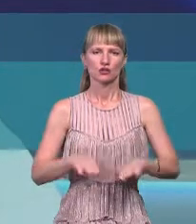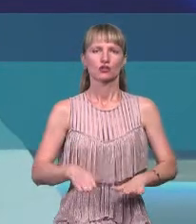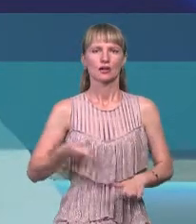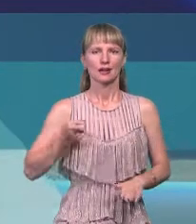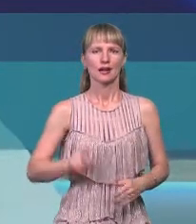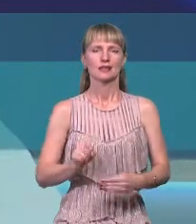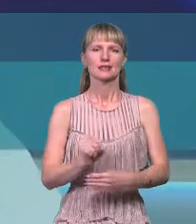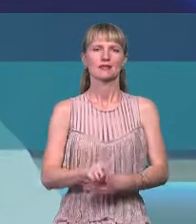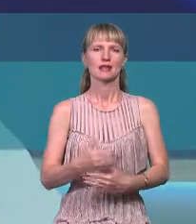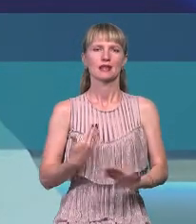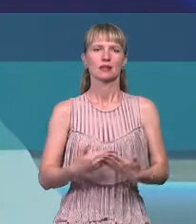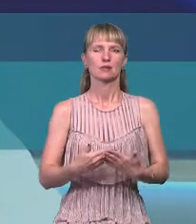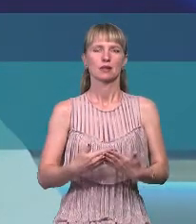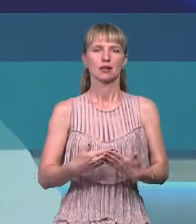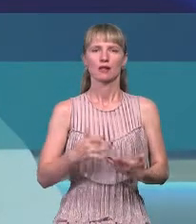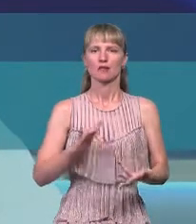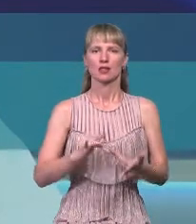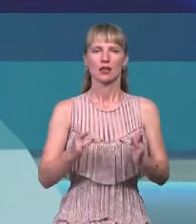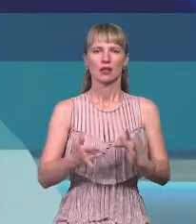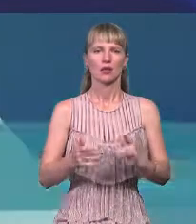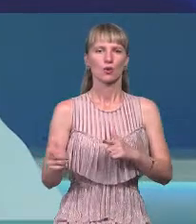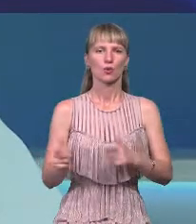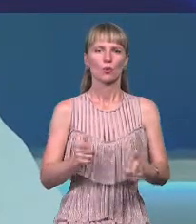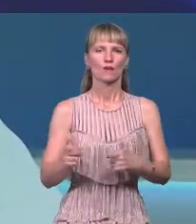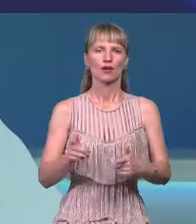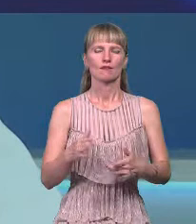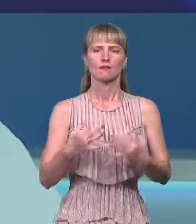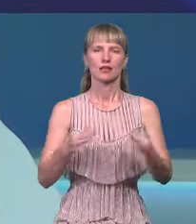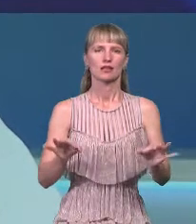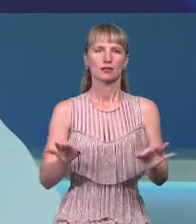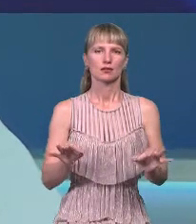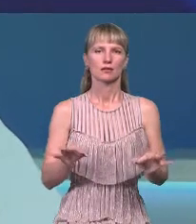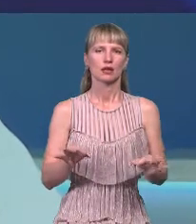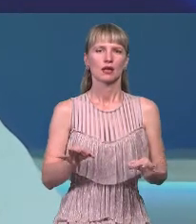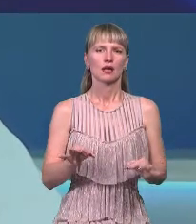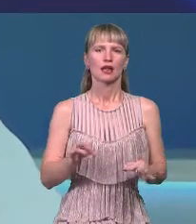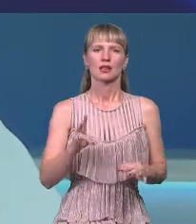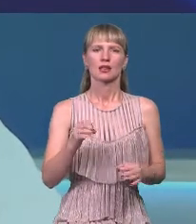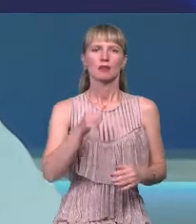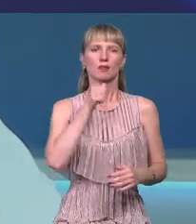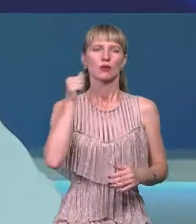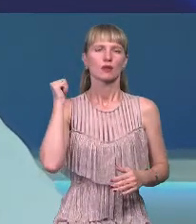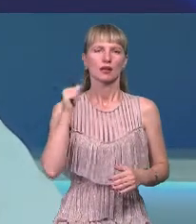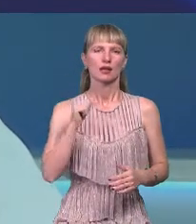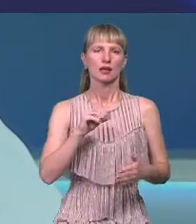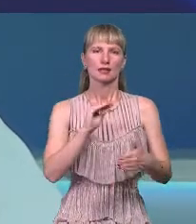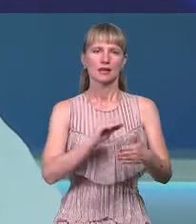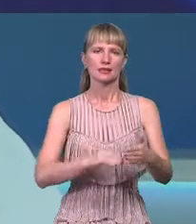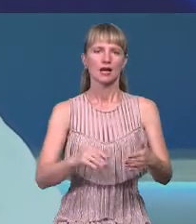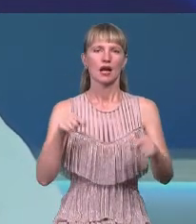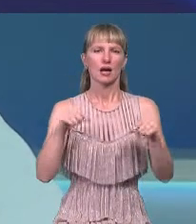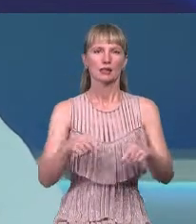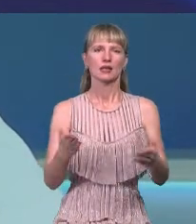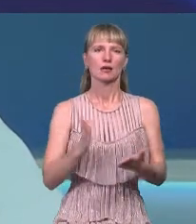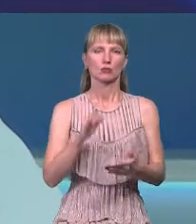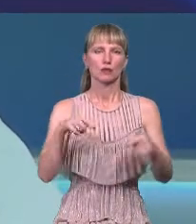завдання, наприклад, в режимі онлайн, готуватись у відкритому доступі не по минулорічним тестам, а по тим тестам, які будуть в цьому